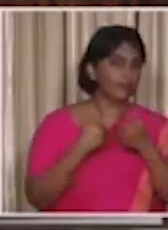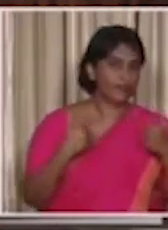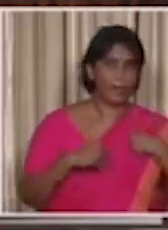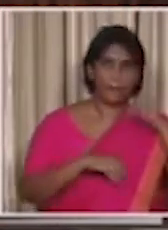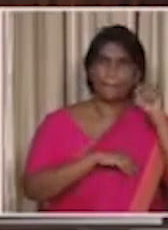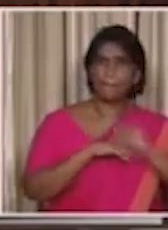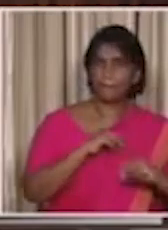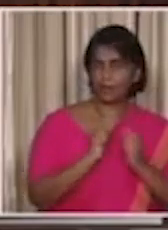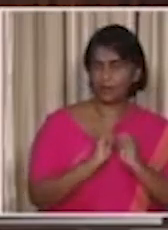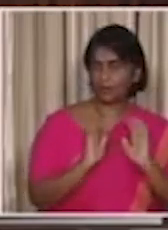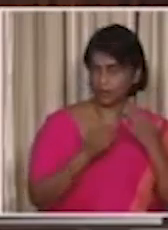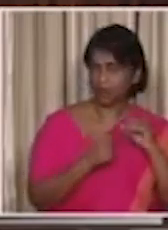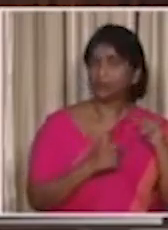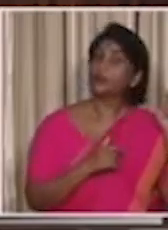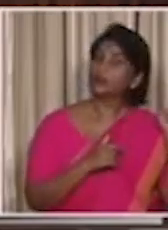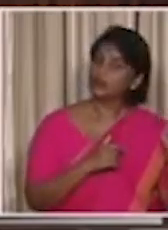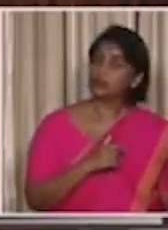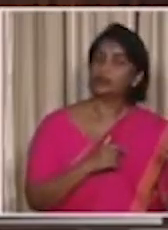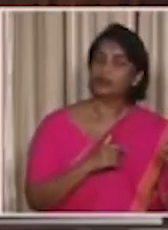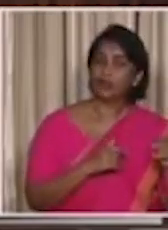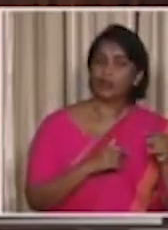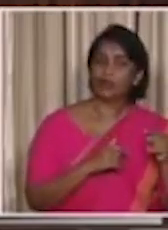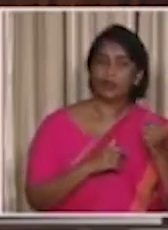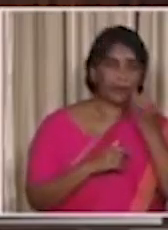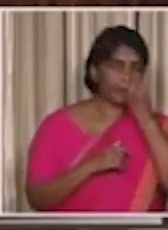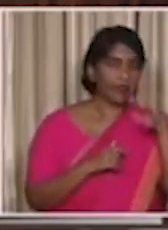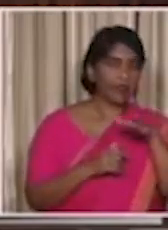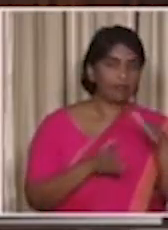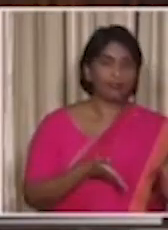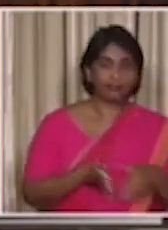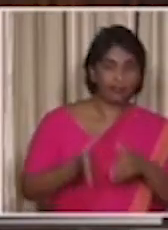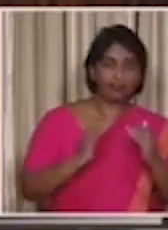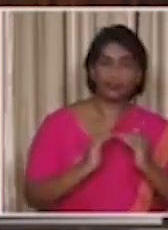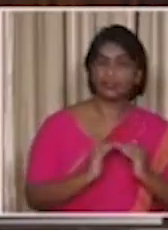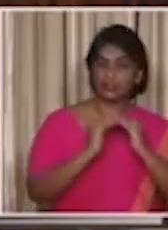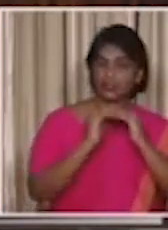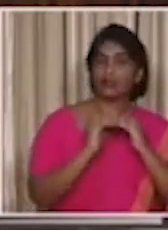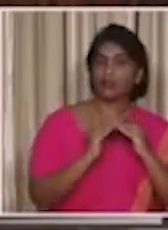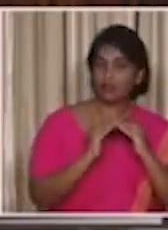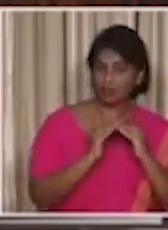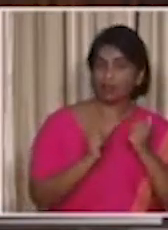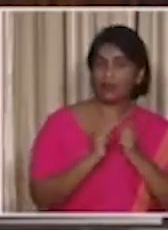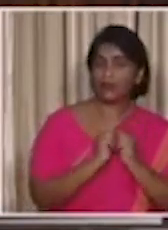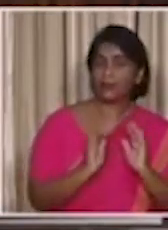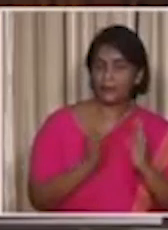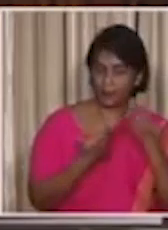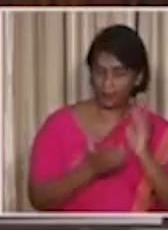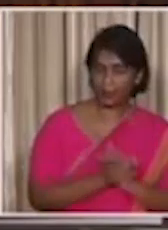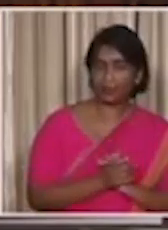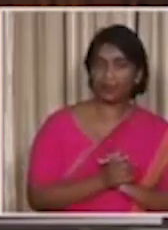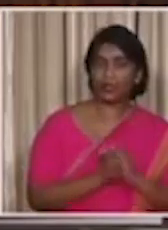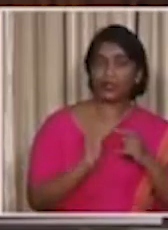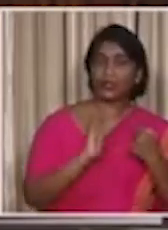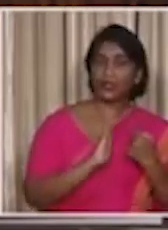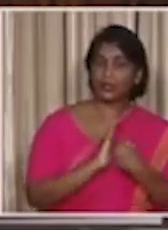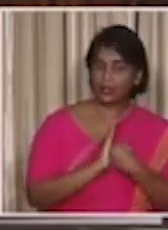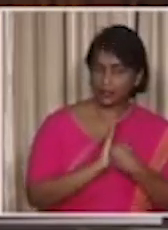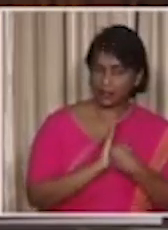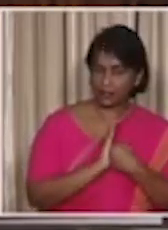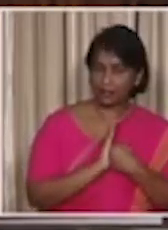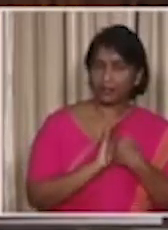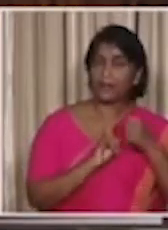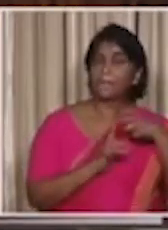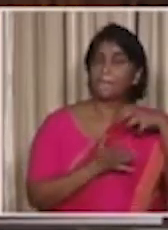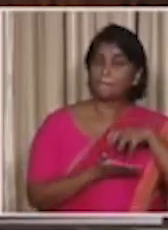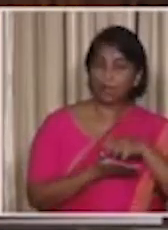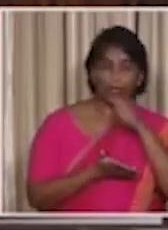සැලැස්මක් ක්‍රියාත්මක කරනවා. මල්වතුවේ සංවර්ධන ව්‍යාපාරය ආරම්භ කරනවා. නැගෙනහිර